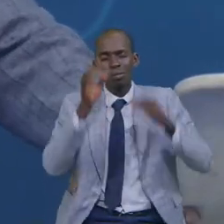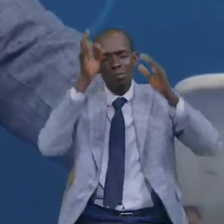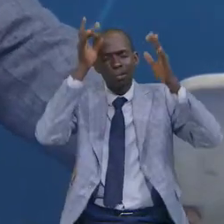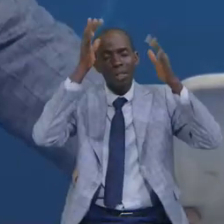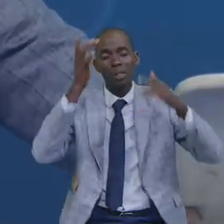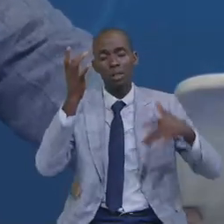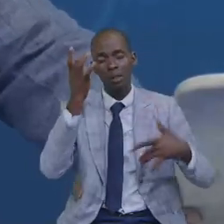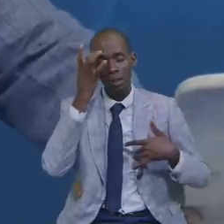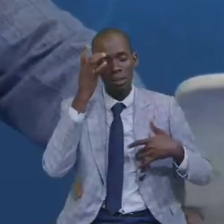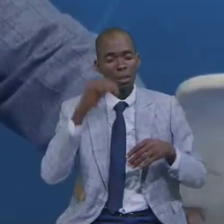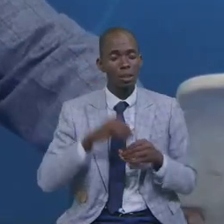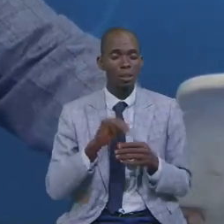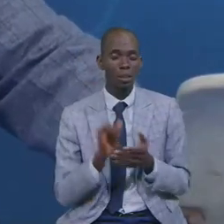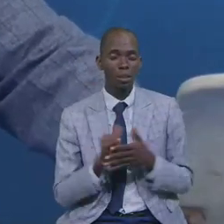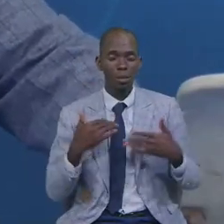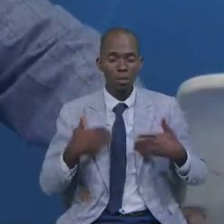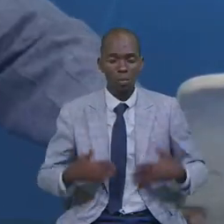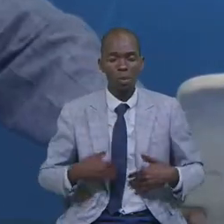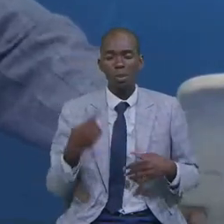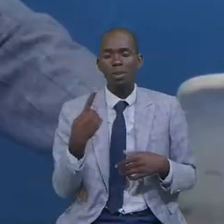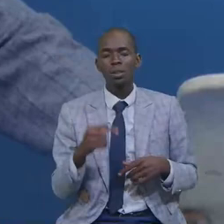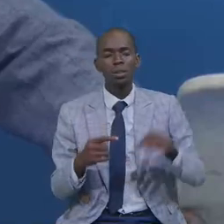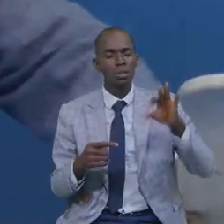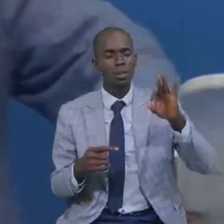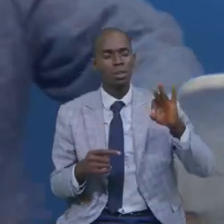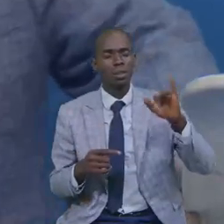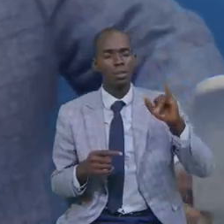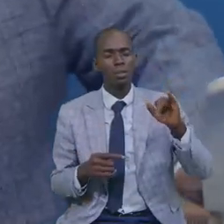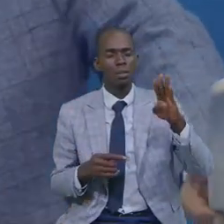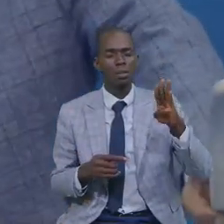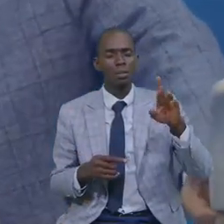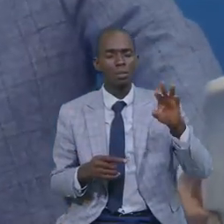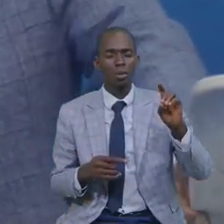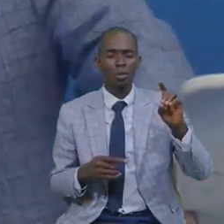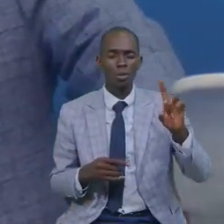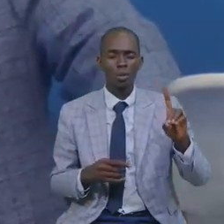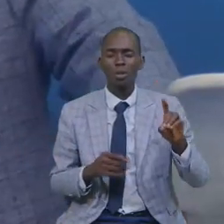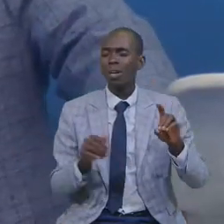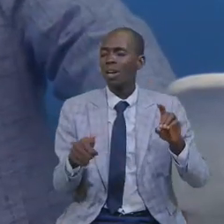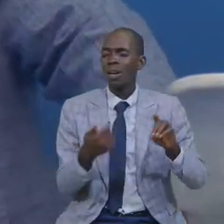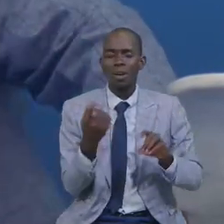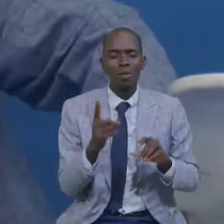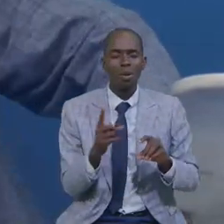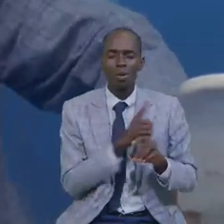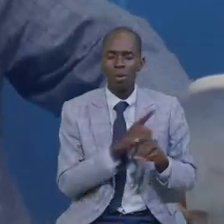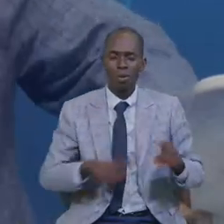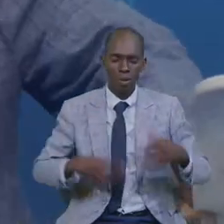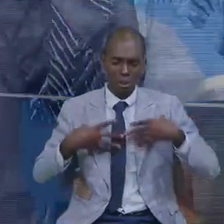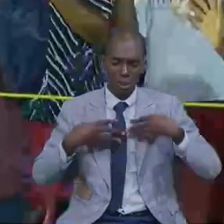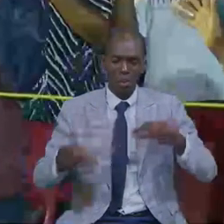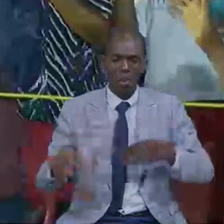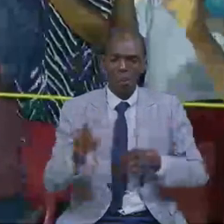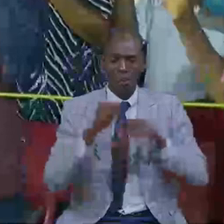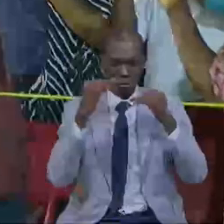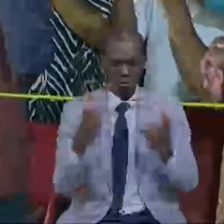d'une maladie terrible au niveau de ce corps fibrome n'importe où guérir